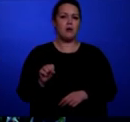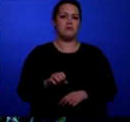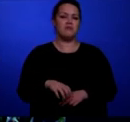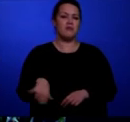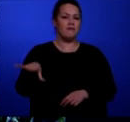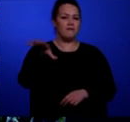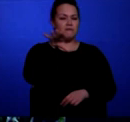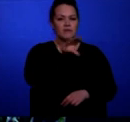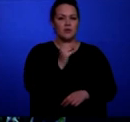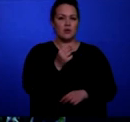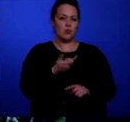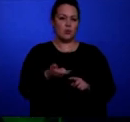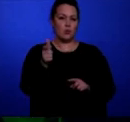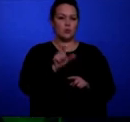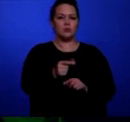такие красивые.